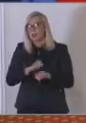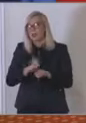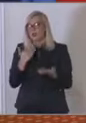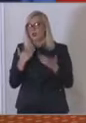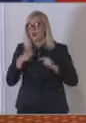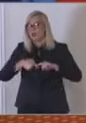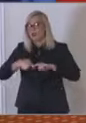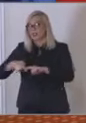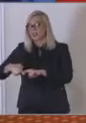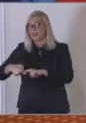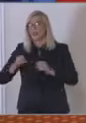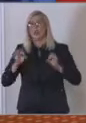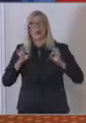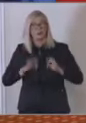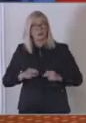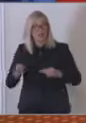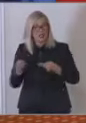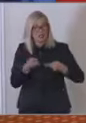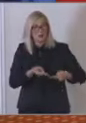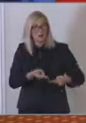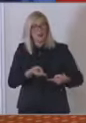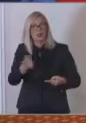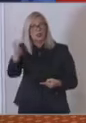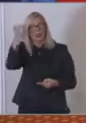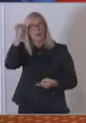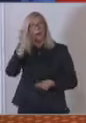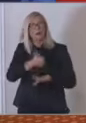këta e mbarojmë preskonferencën e sot me lider me